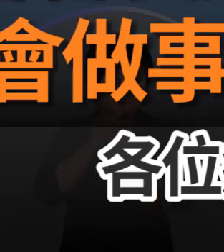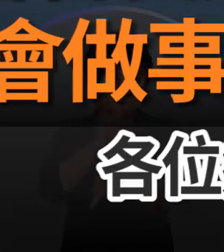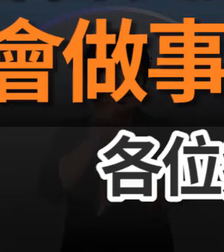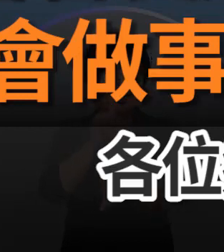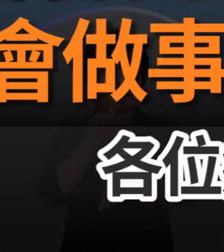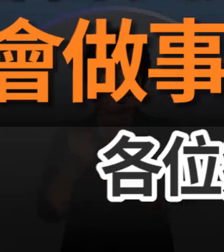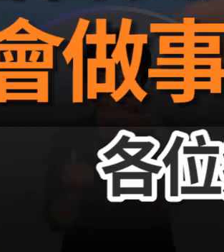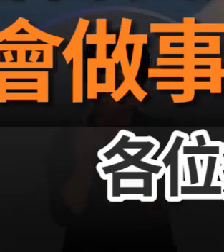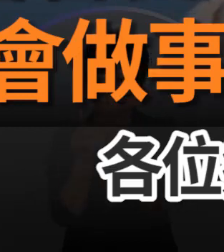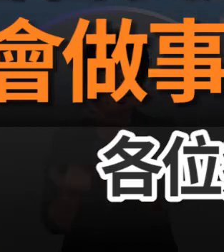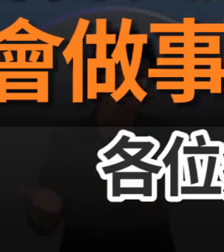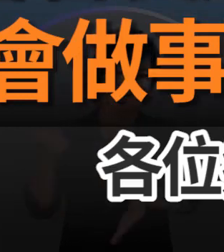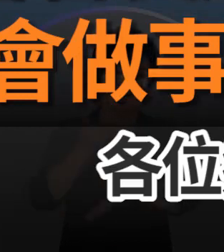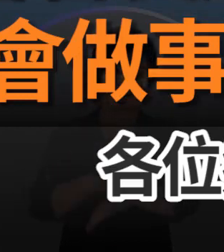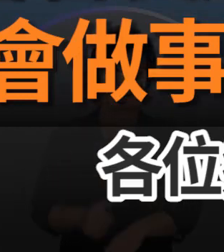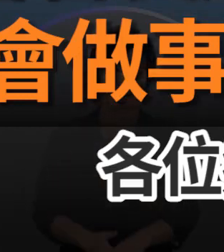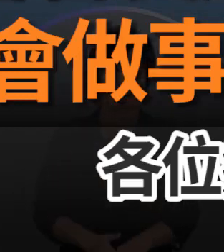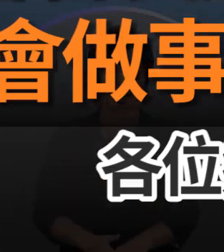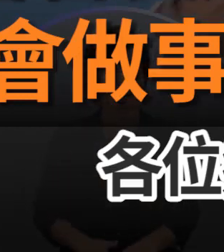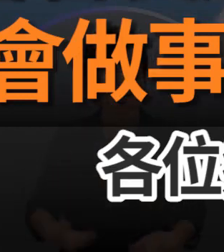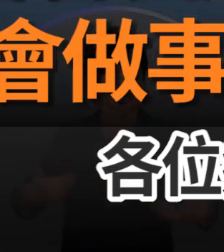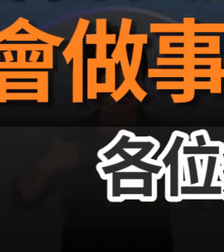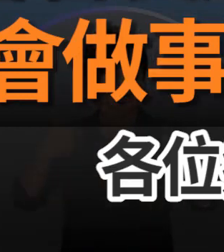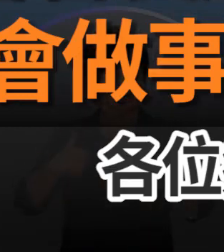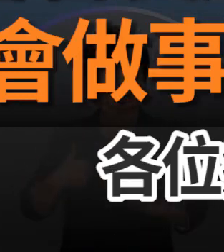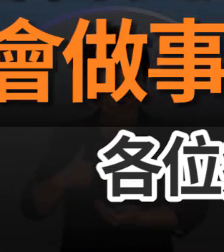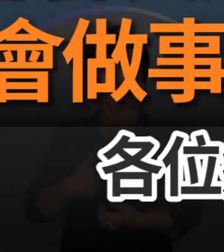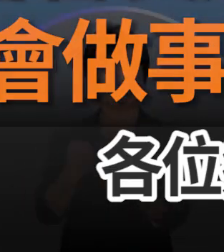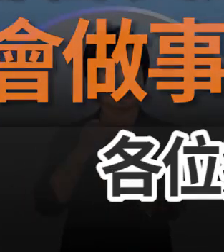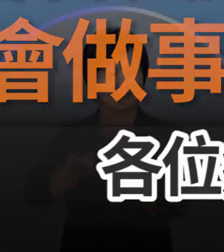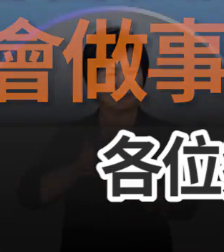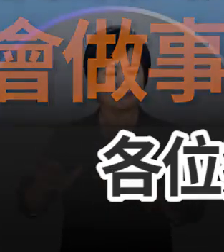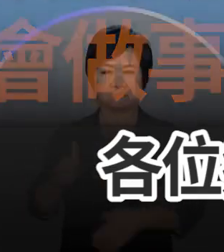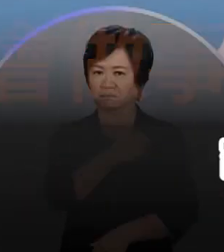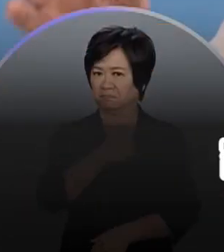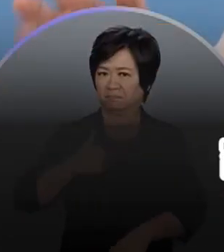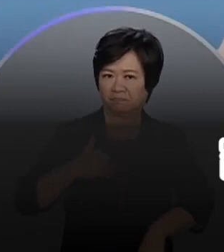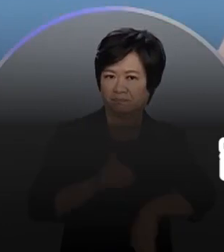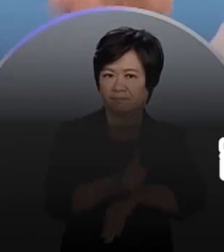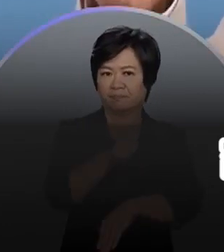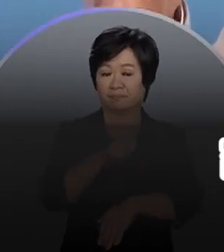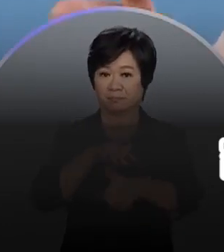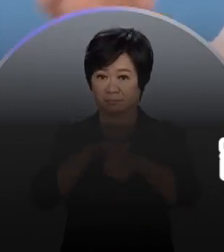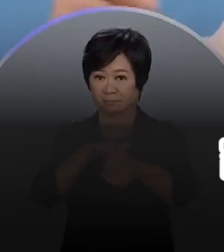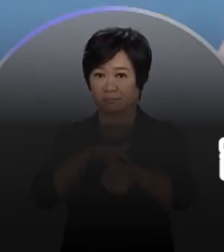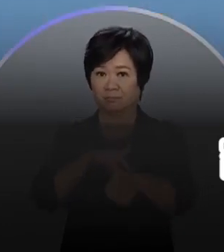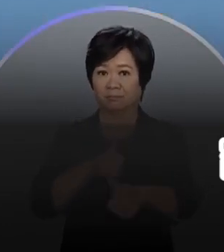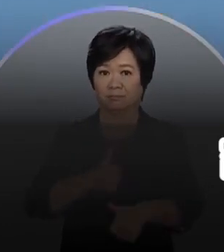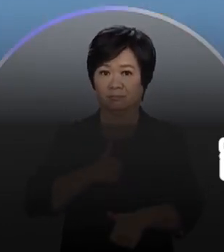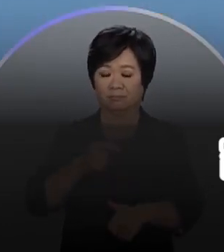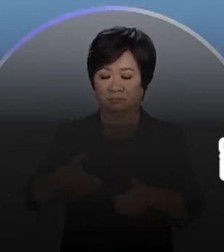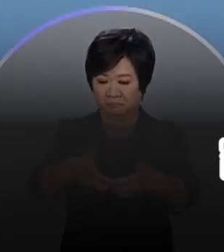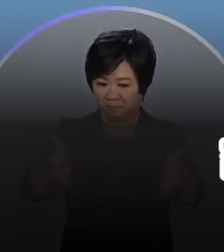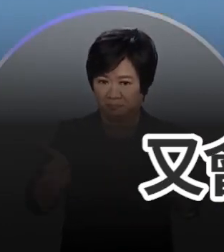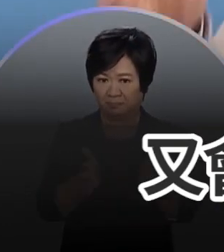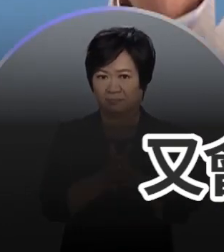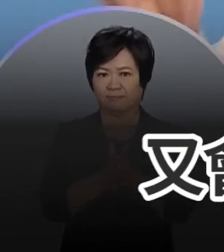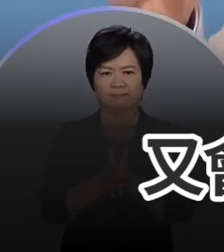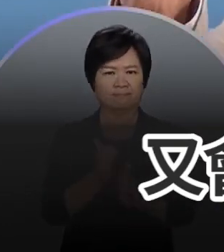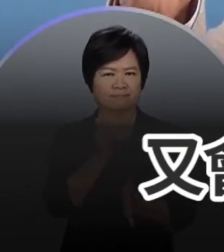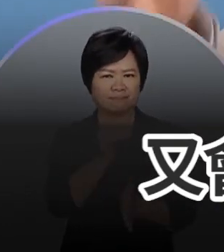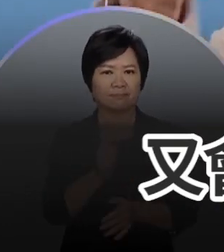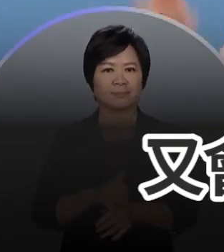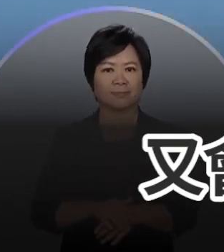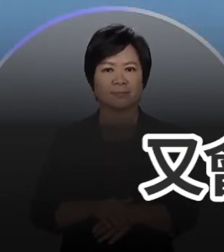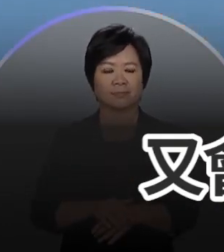各位乡亲啊，选这个又廉又能的人，带领一个真正廉能的团队，又